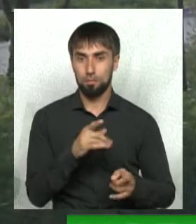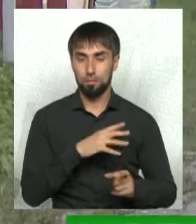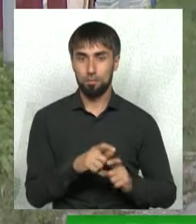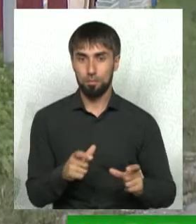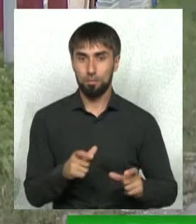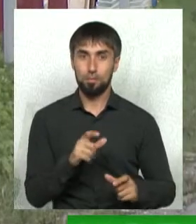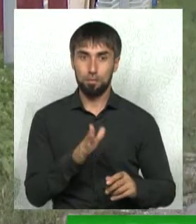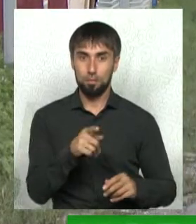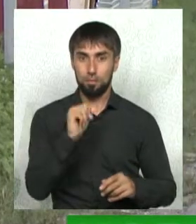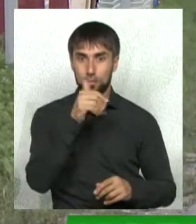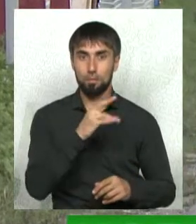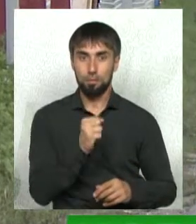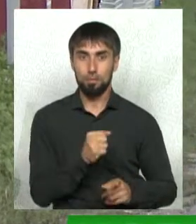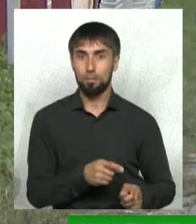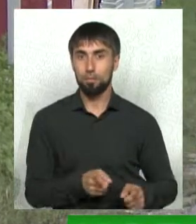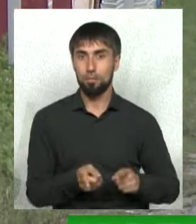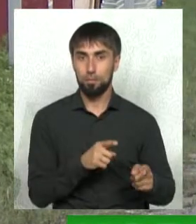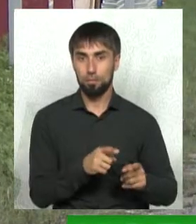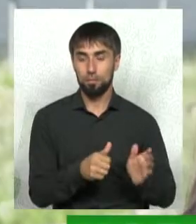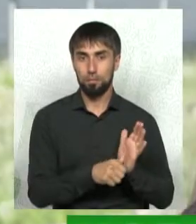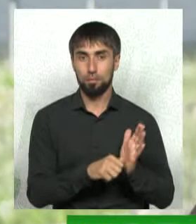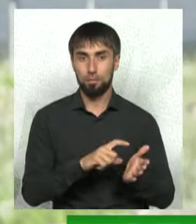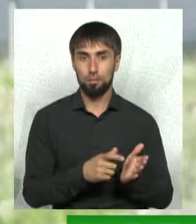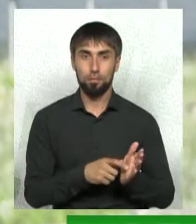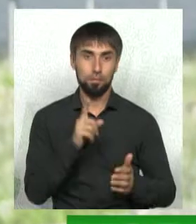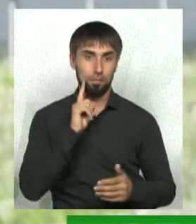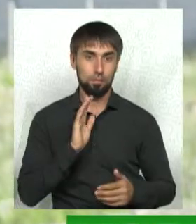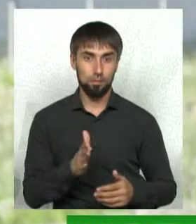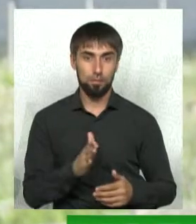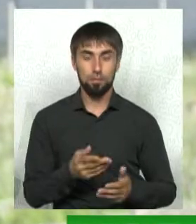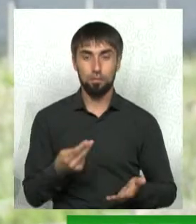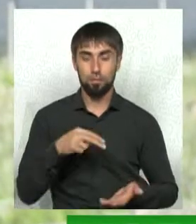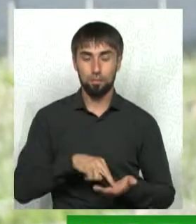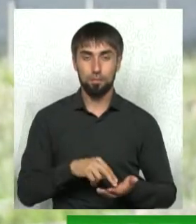автобуса. В этом году она переходит в 6 класс. Удобно будет